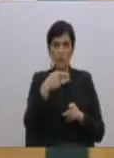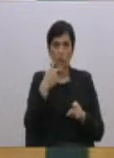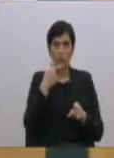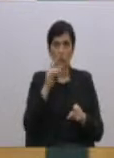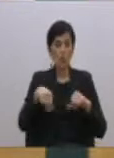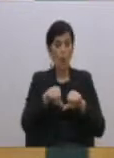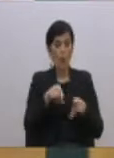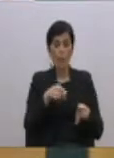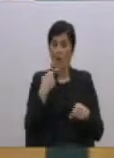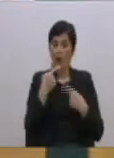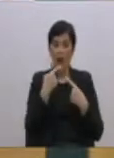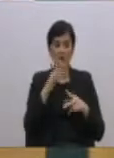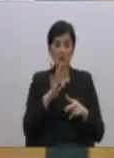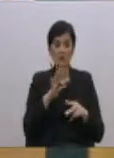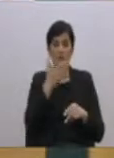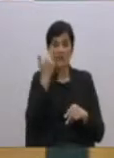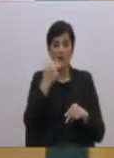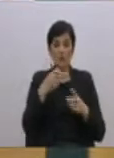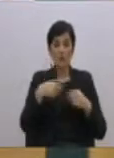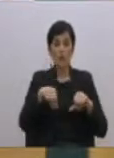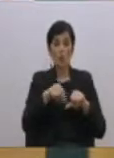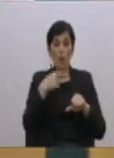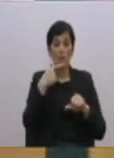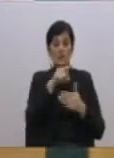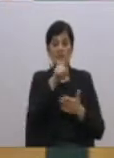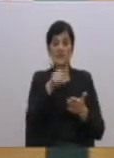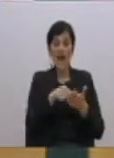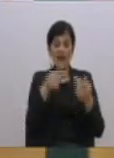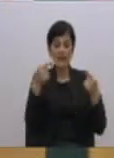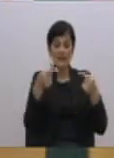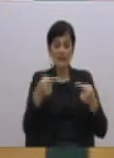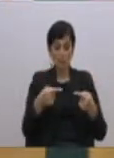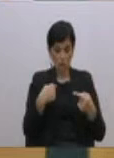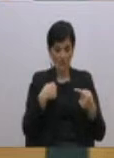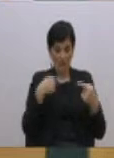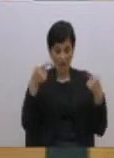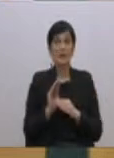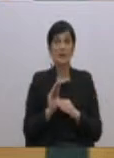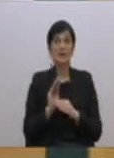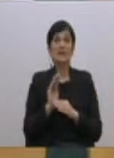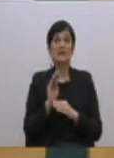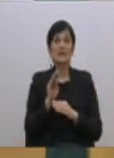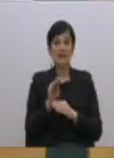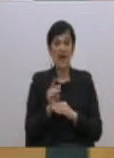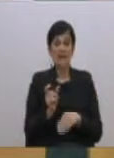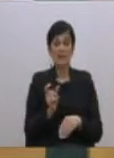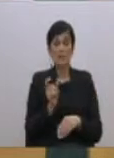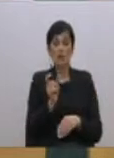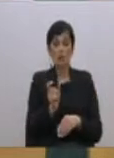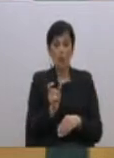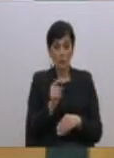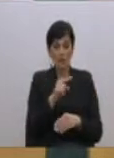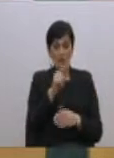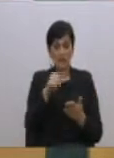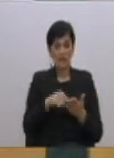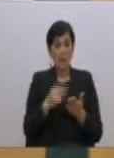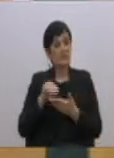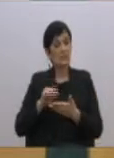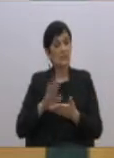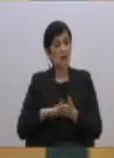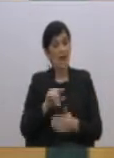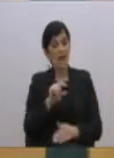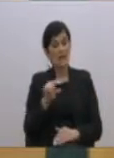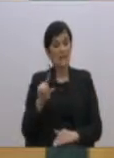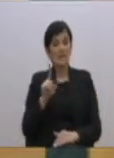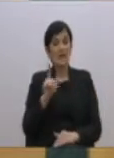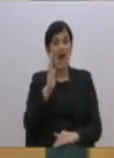გადასახლება გაცემბირებას. კომისიამ გითხრა მე საკითხები დაგვეზუსტებინა და ჩვენ ვაზუსტებთ. Და დანამატის მეტი შემოგვაქვს და ეს საკითხი მეორე მოსმენის ფარგლებში აისახები